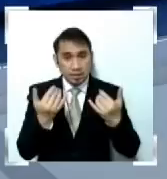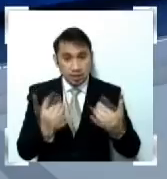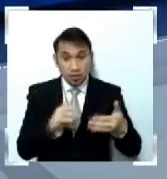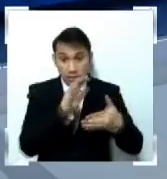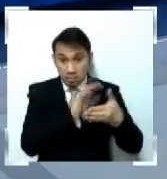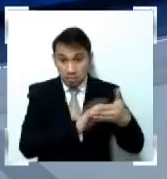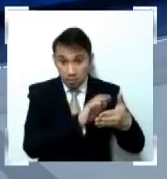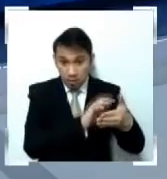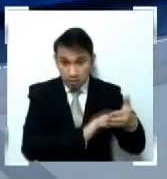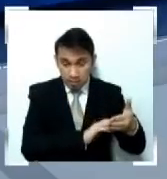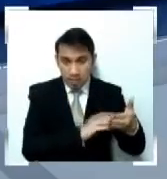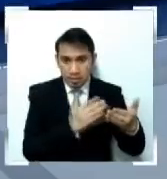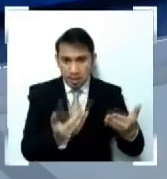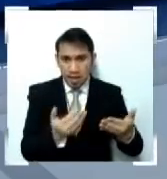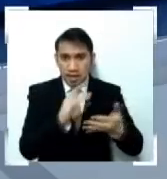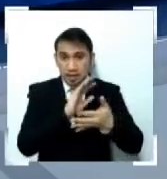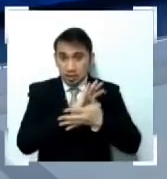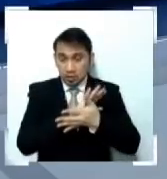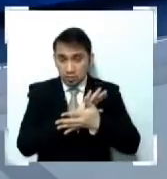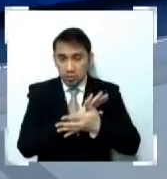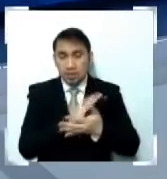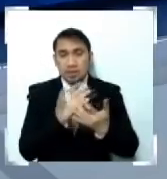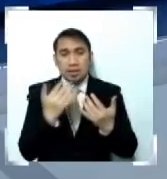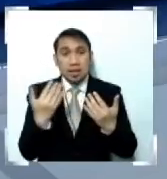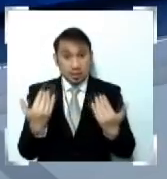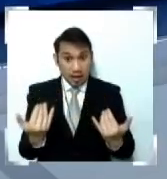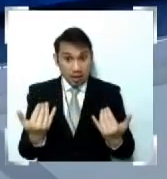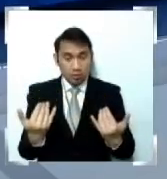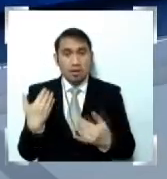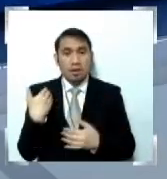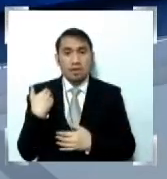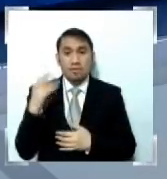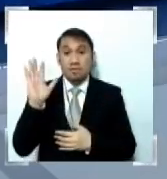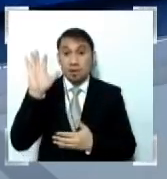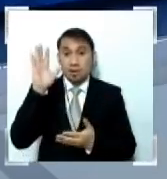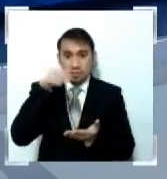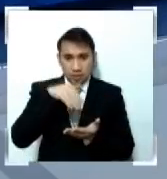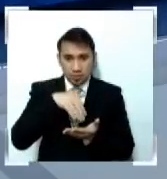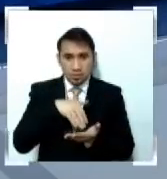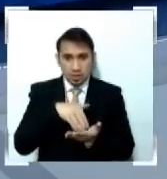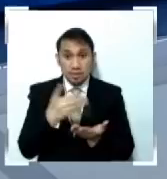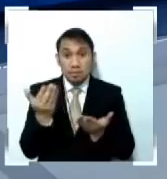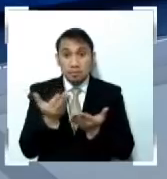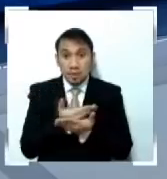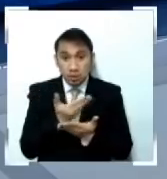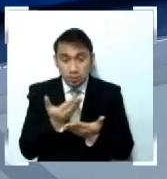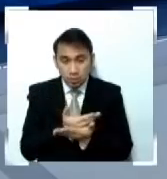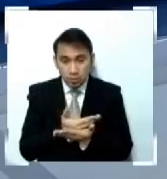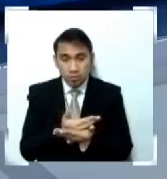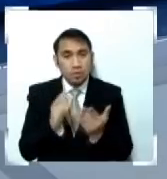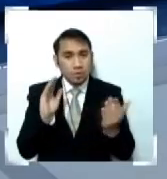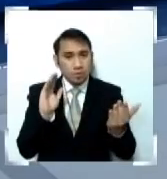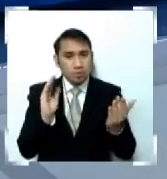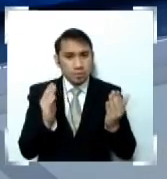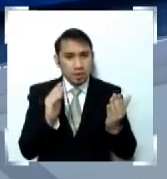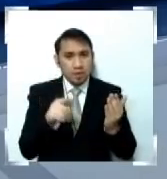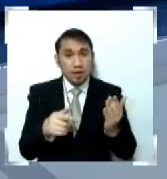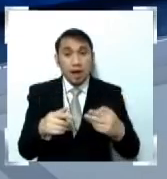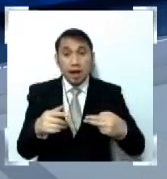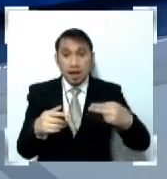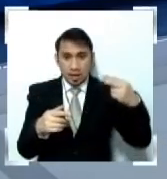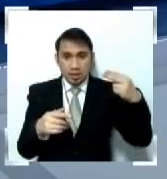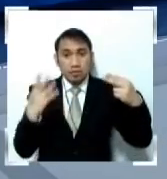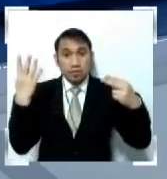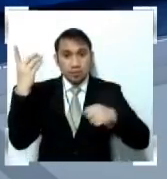NCR. Mahigit 5,000 ang bagong kaso ng COVID-19 sa bansa, pinakamataas sa nakaraang 4 na araw. Saksi, si